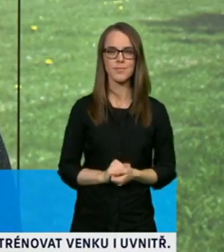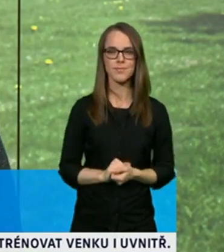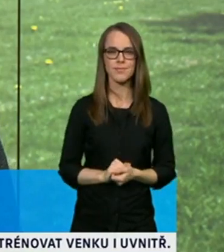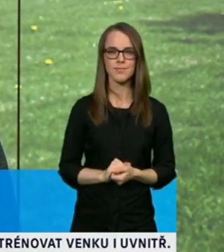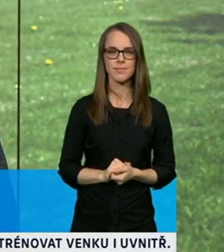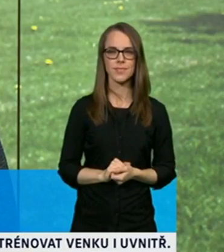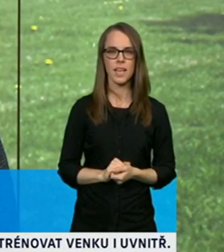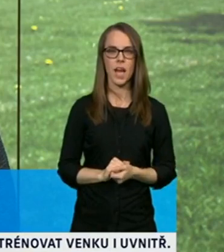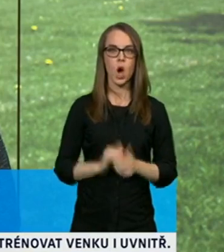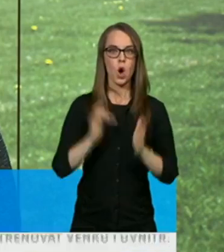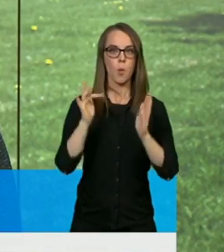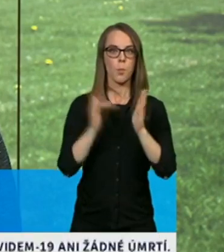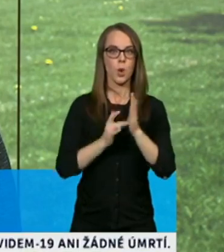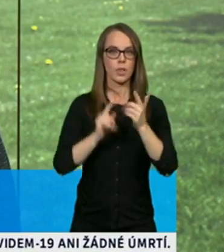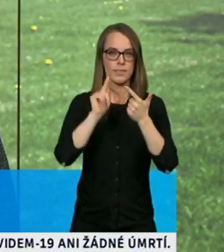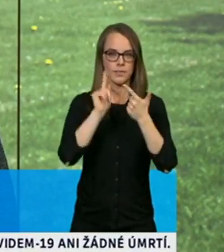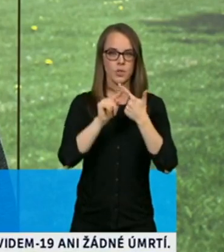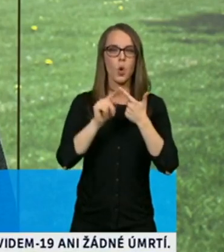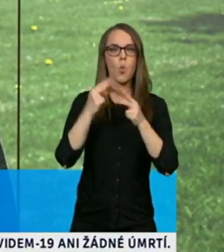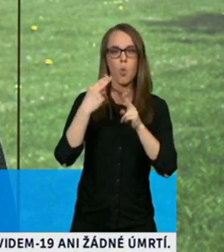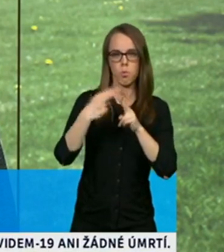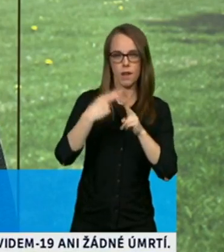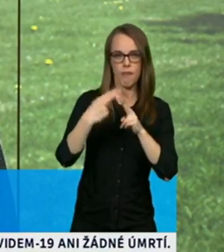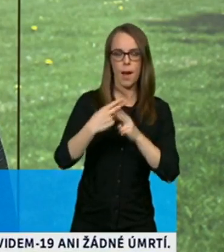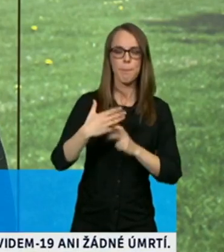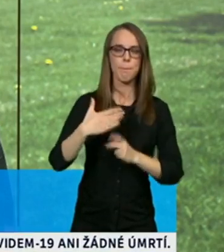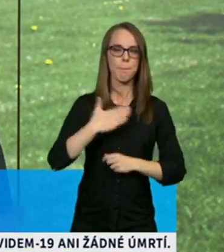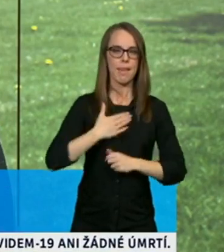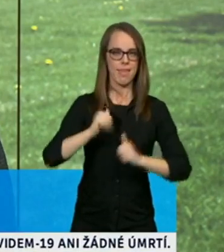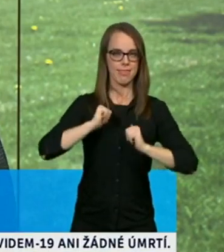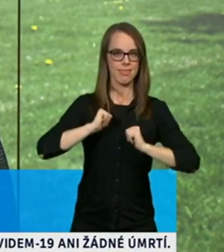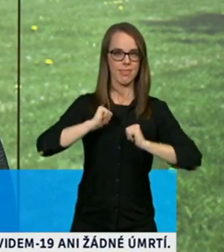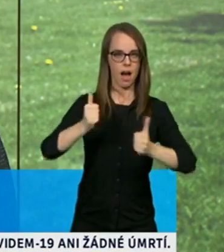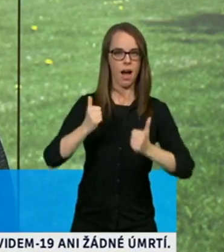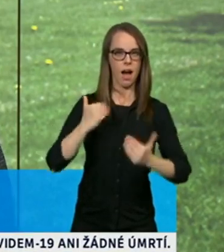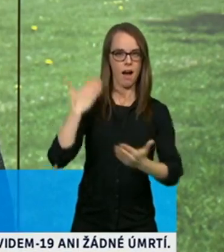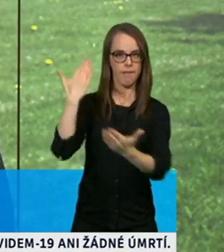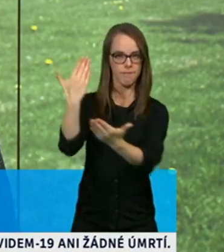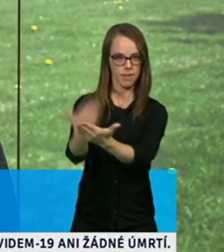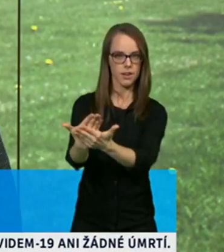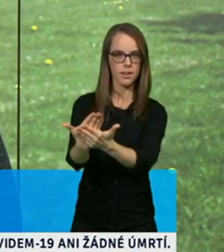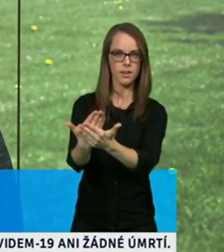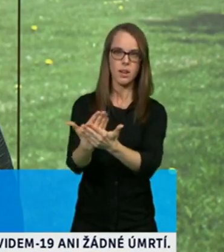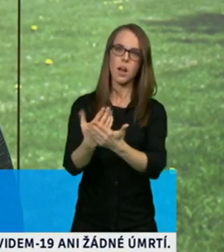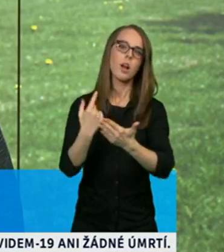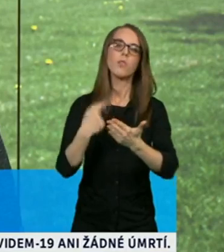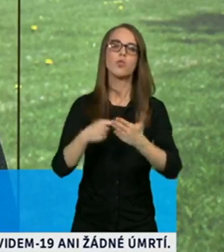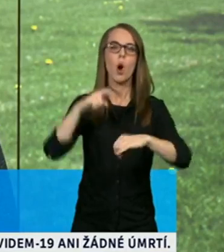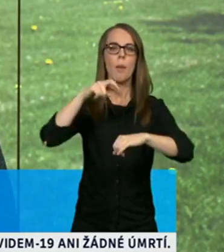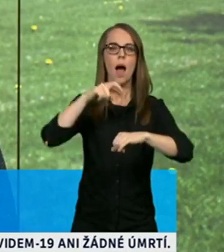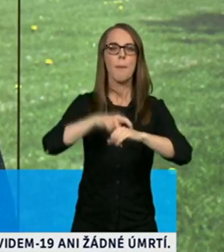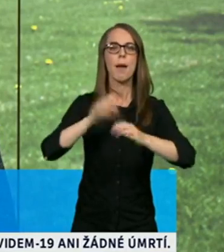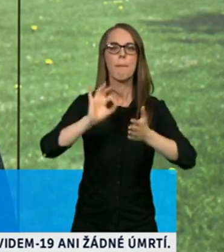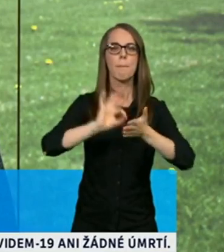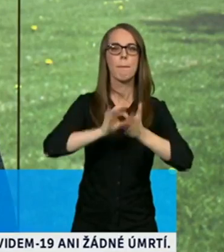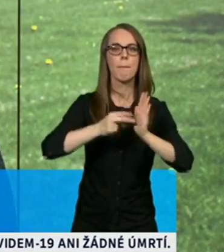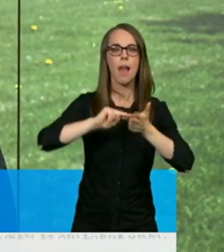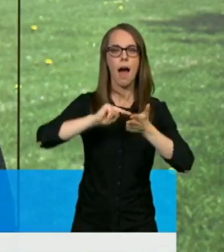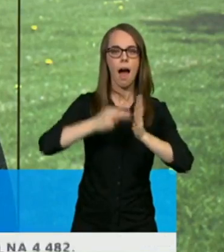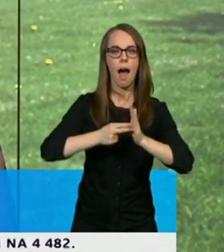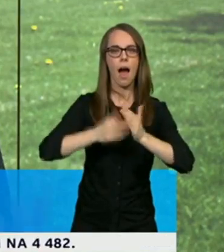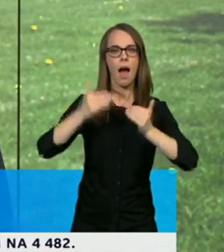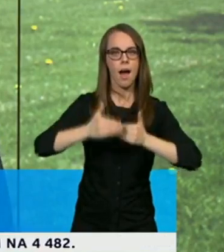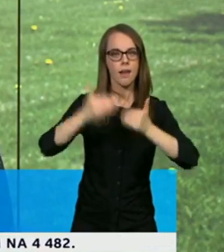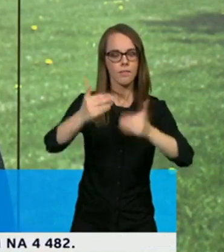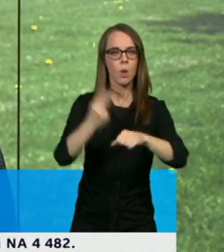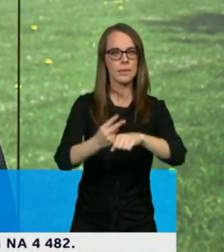úprava, že ministerstvo financí navrhlo vládě posunutí celého harmonogramu přípravy státního rozpočtu,